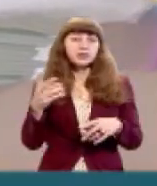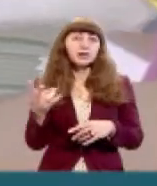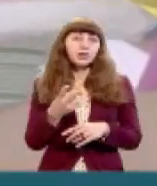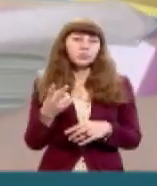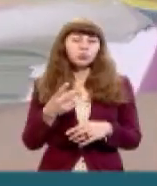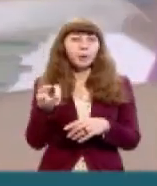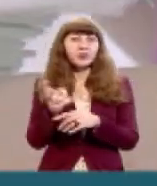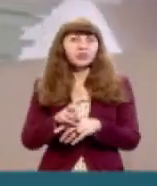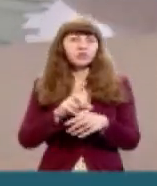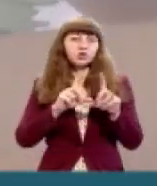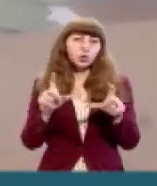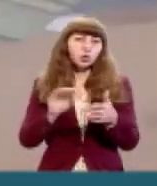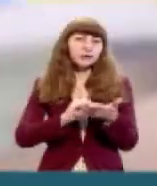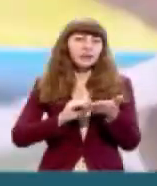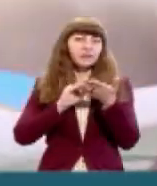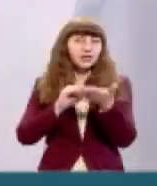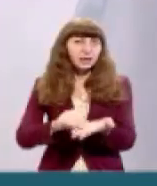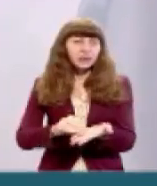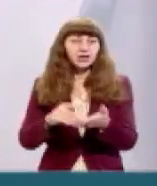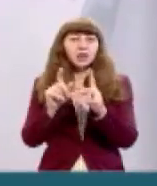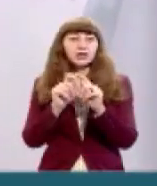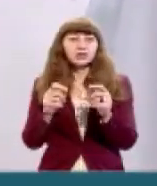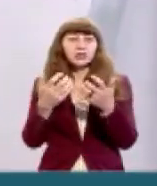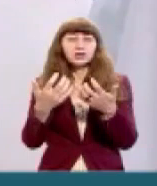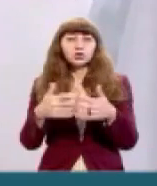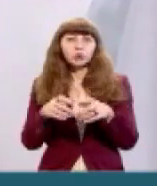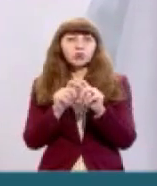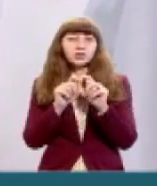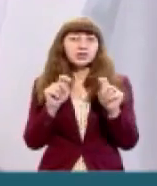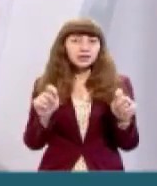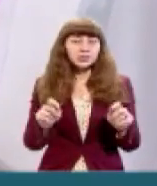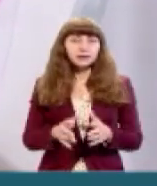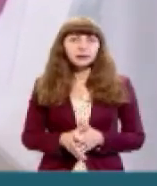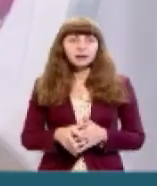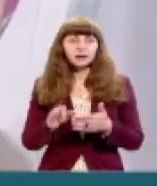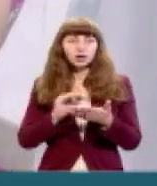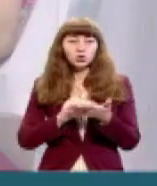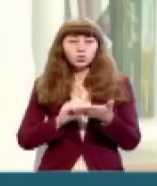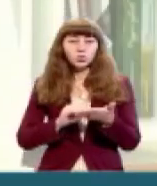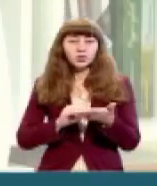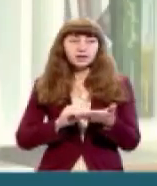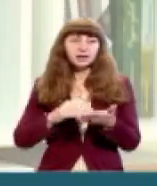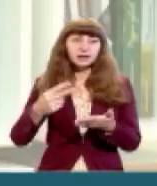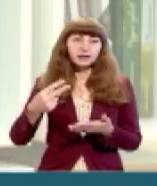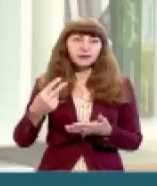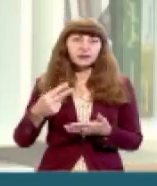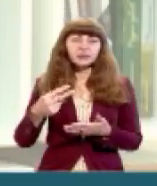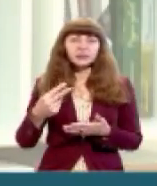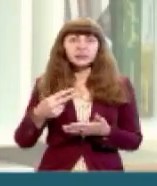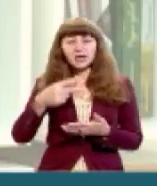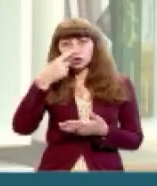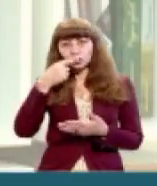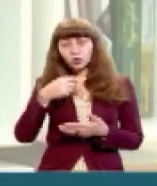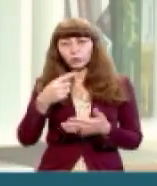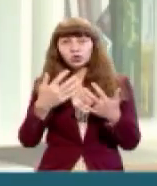банк картасының 20 таңбалы нөмірін көрсетулері қажет. Бұл ретте оның кредиттік берешегі болмауы және бұғатталмауы тиіс. Нужно обязательно